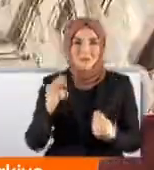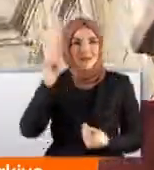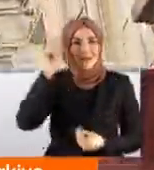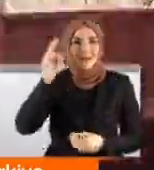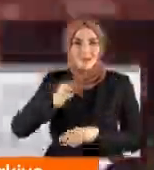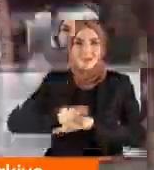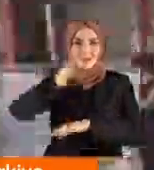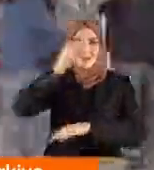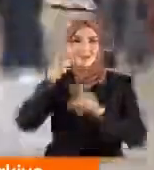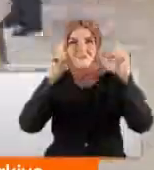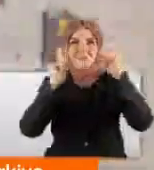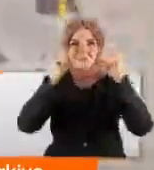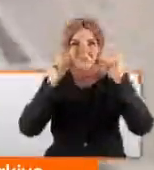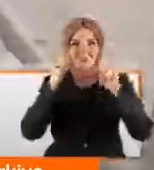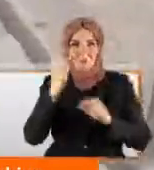oluşturuyor.